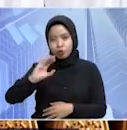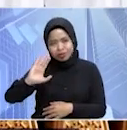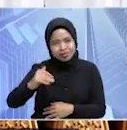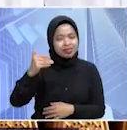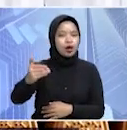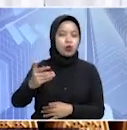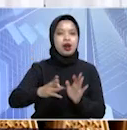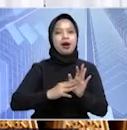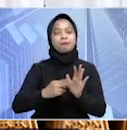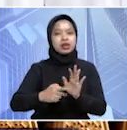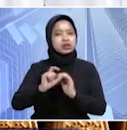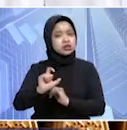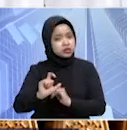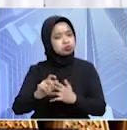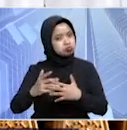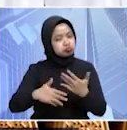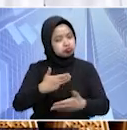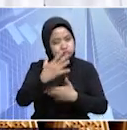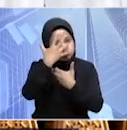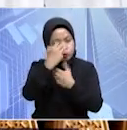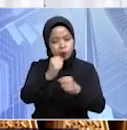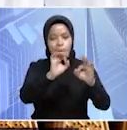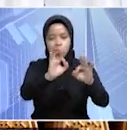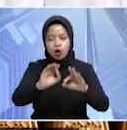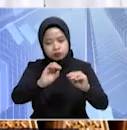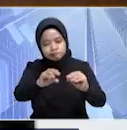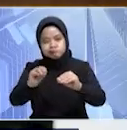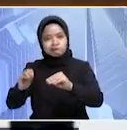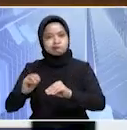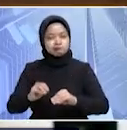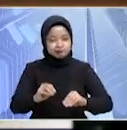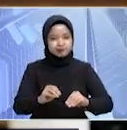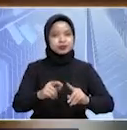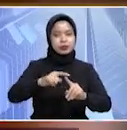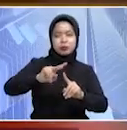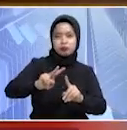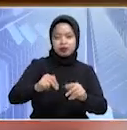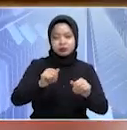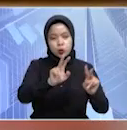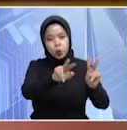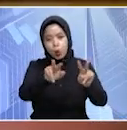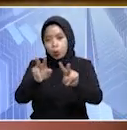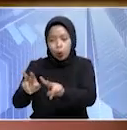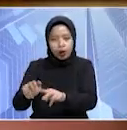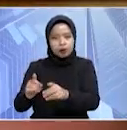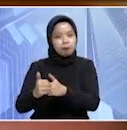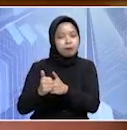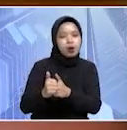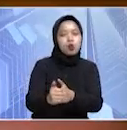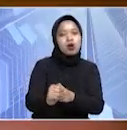ini, MNC TV semakin matang mengedukasi pemirsa, sehingga televisi dapat menjadi tontonan dan